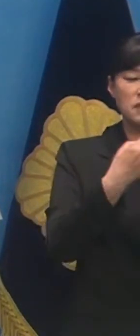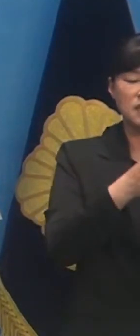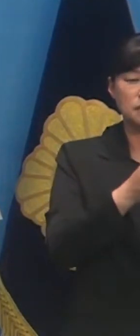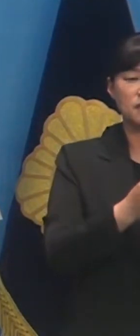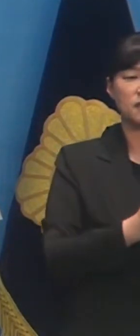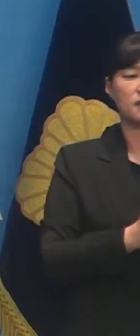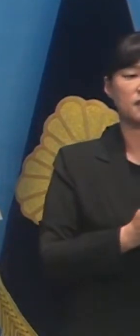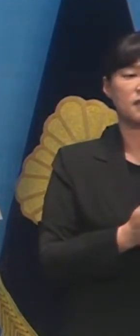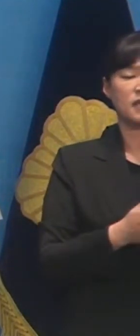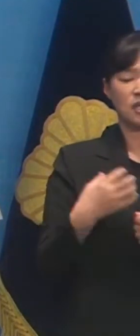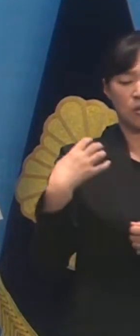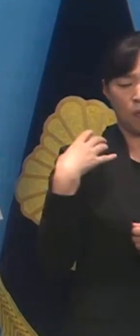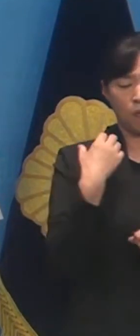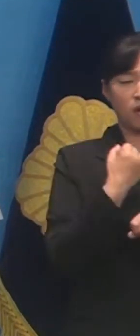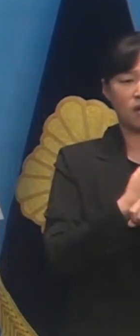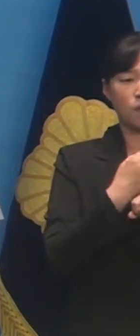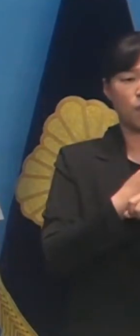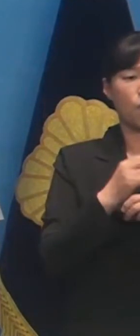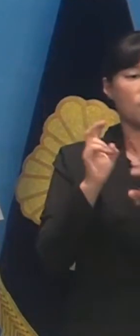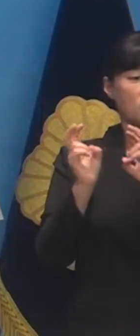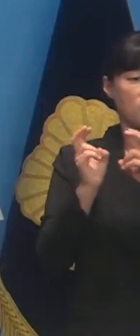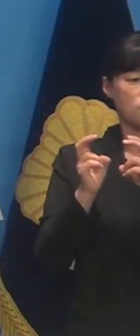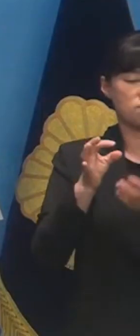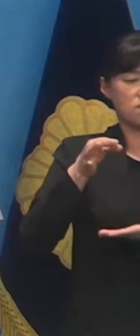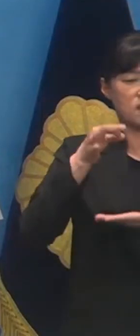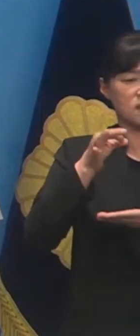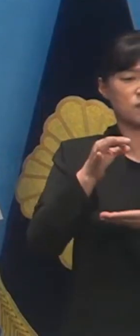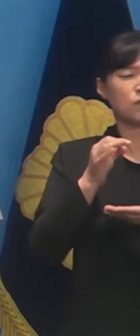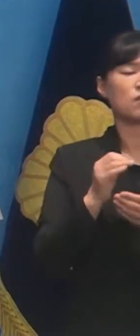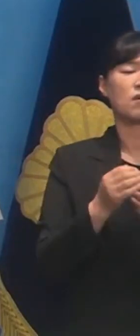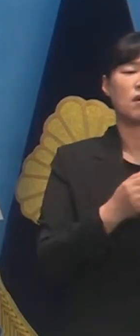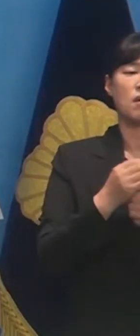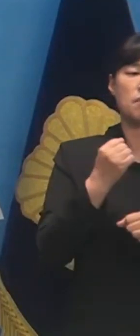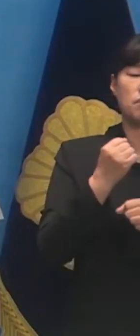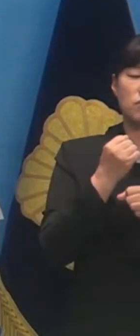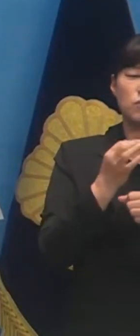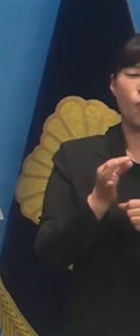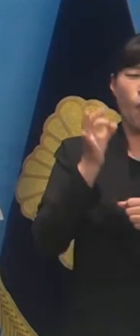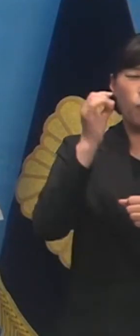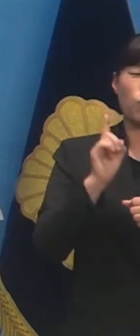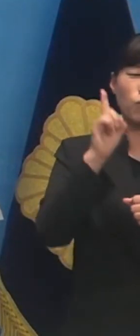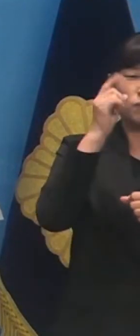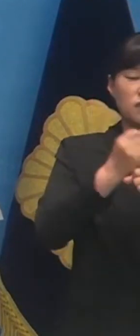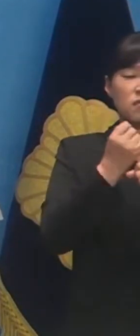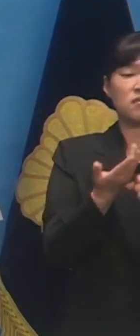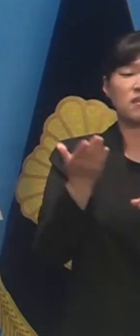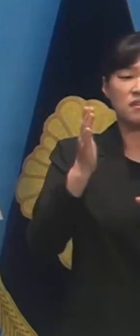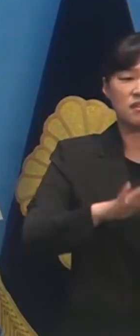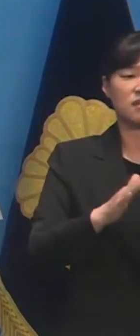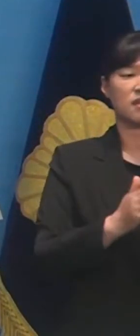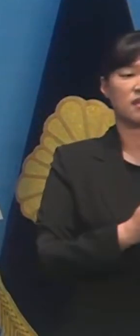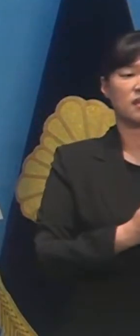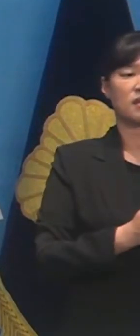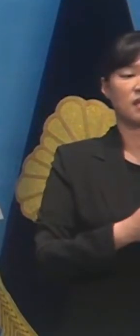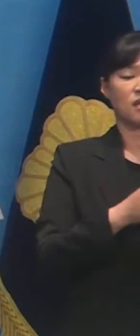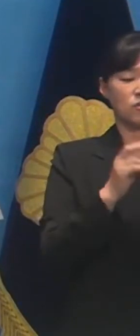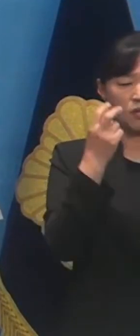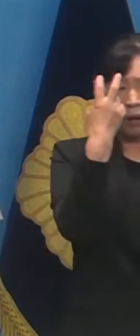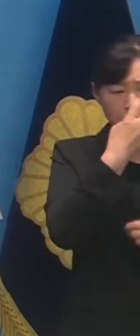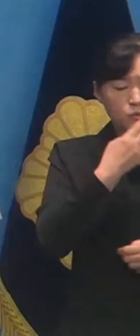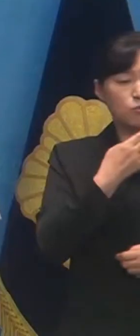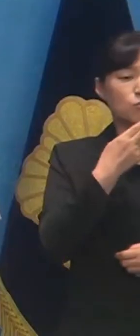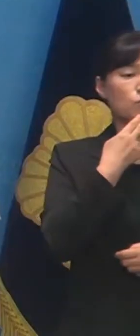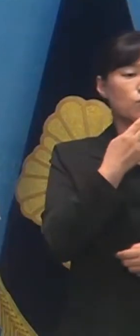통해 제 역할을 하고 기업 가치를 높이기 위해 노력해야 하는데 정작 산업은행은 사모펀드도 하는 대주주 감시를 하지